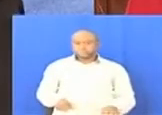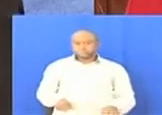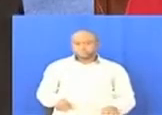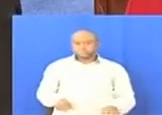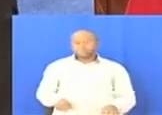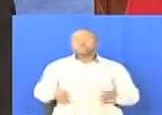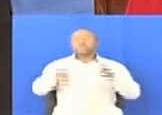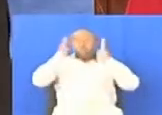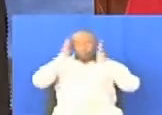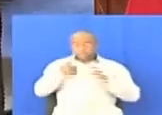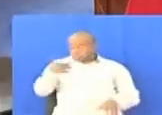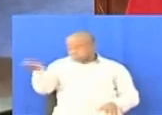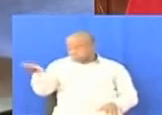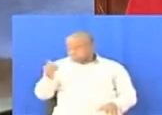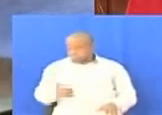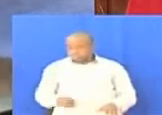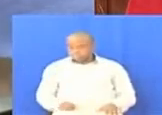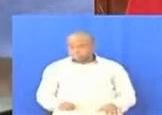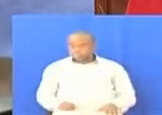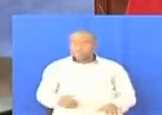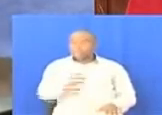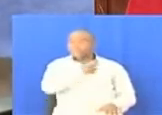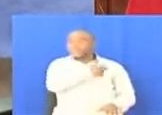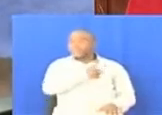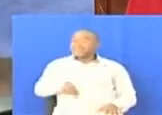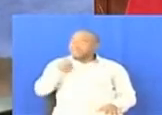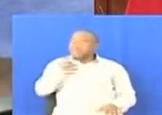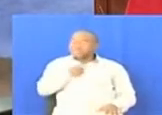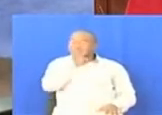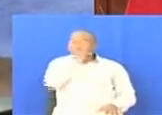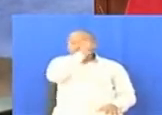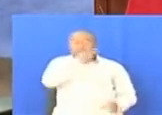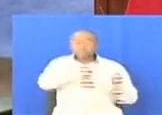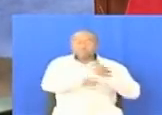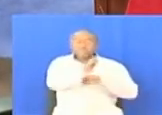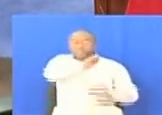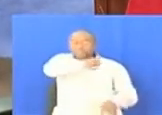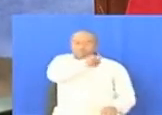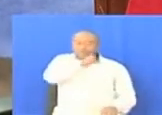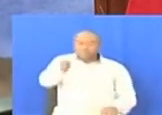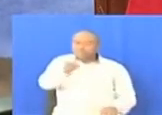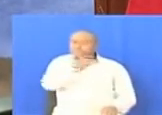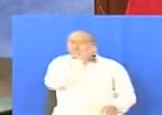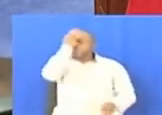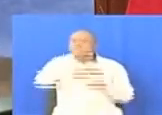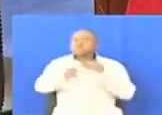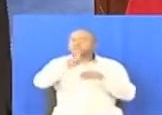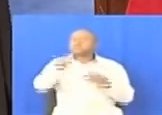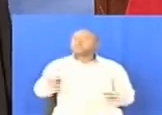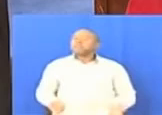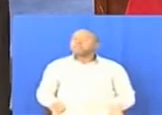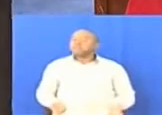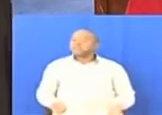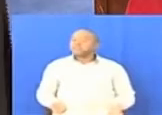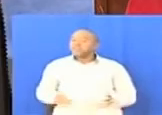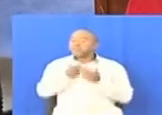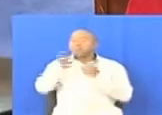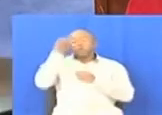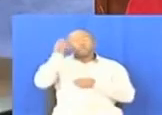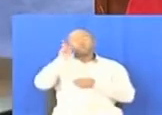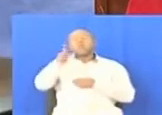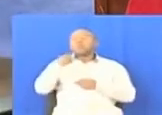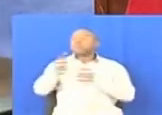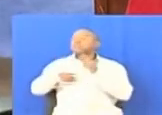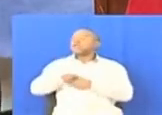Mheshimiwa Speaker, pia Mheshimiwa Rais anasema lockdown hii mpaka lini? Kwa sababu gonjwa huu umekuja tunao